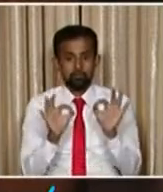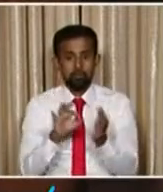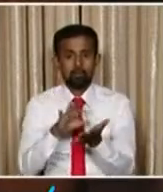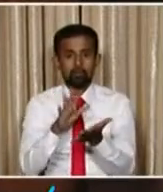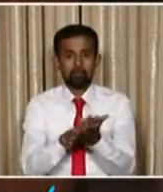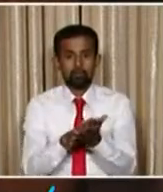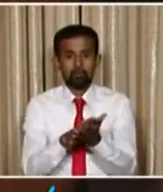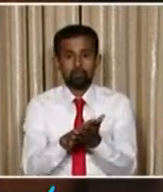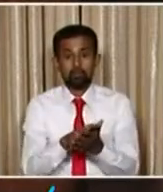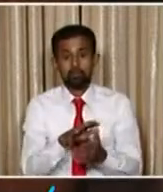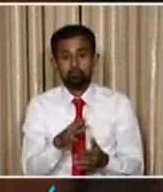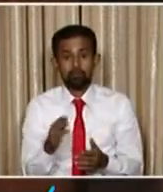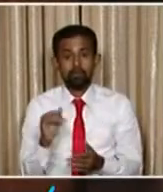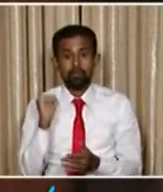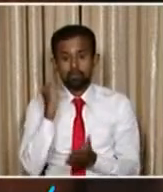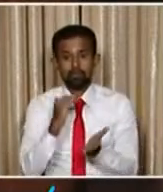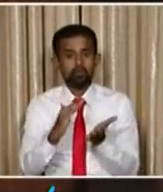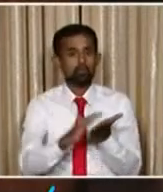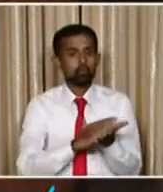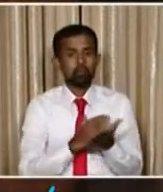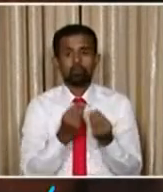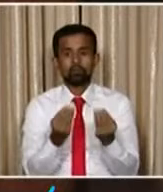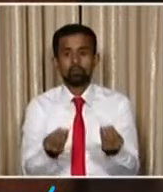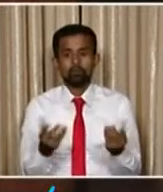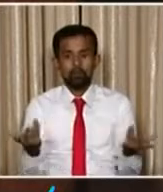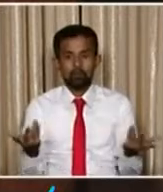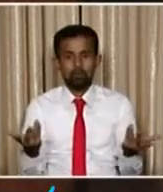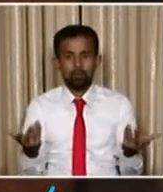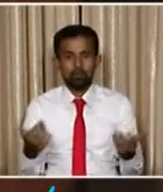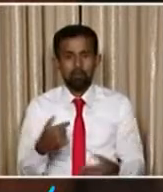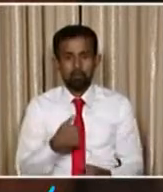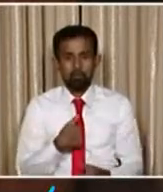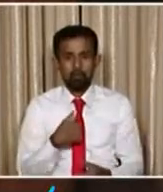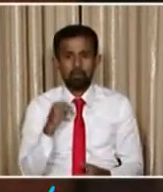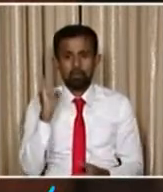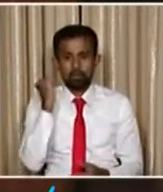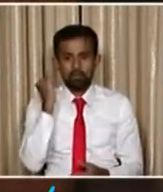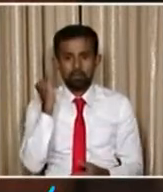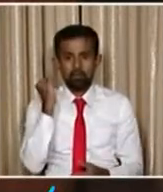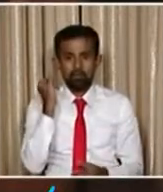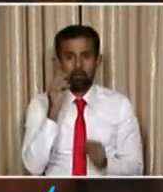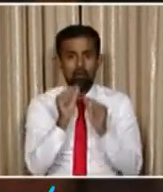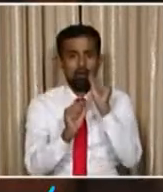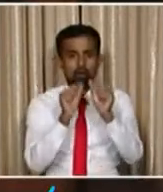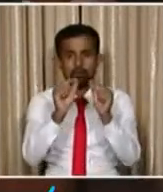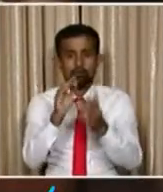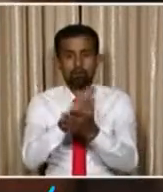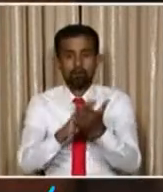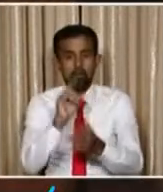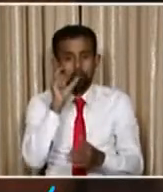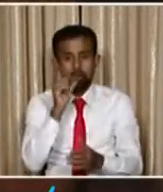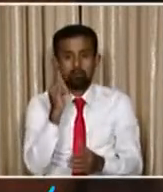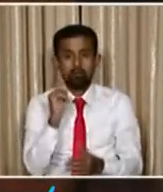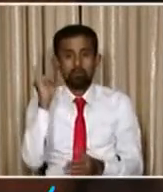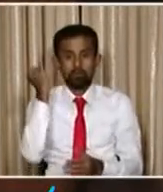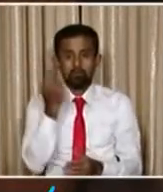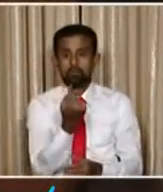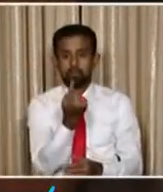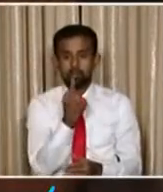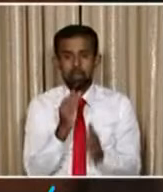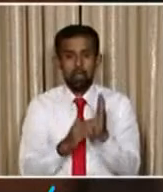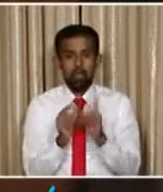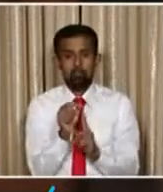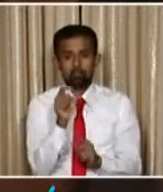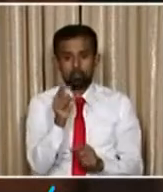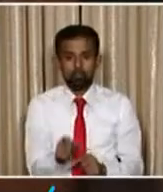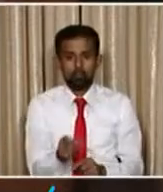වලටත් නිලධාරීන් සහයෝගය දක්වන්නේ නැහැ කියනවා. සමහර මේ මට නිලධාරීන්ගේ කටකතා අපි හරියට බලන්න සමහර නිලධාරීන් කියනවා ඇමතිතුමා